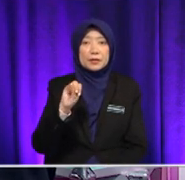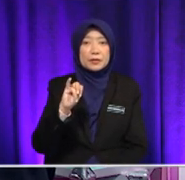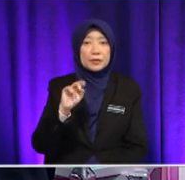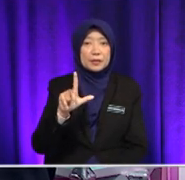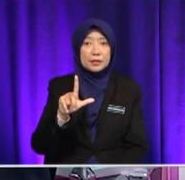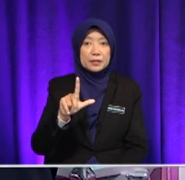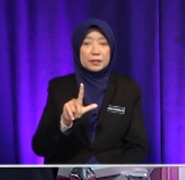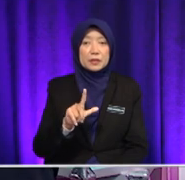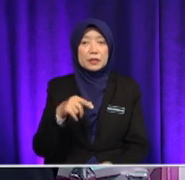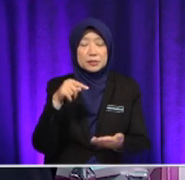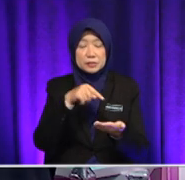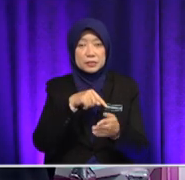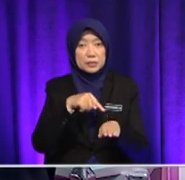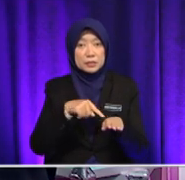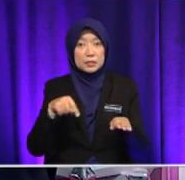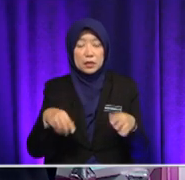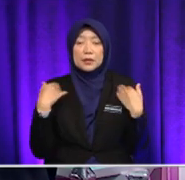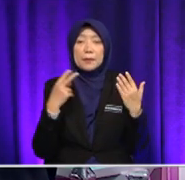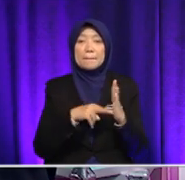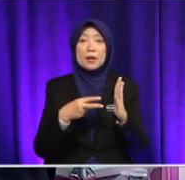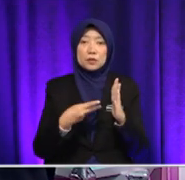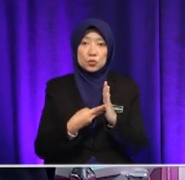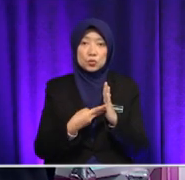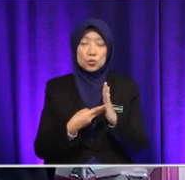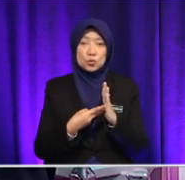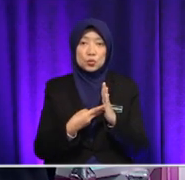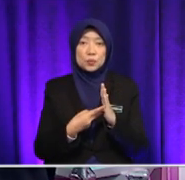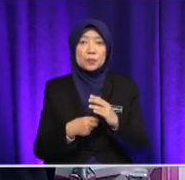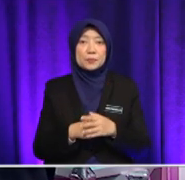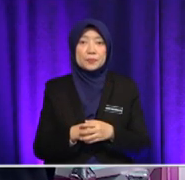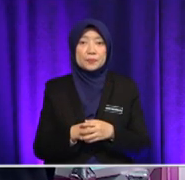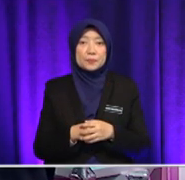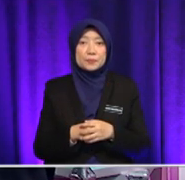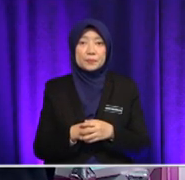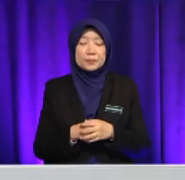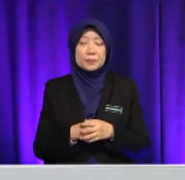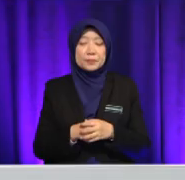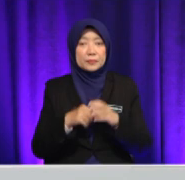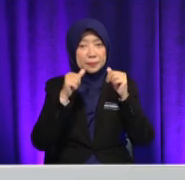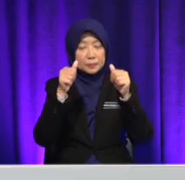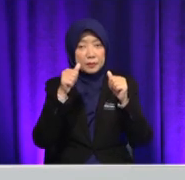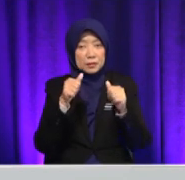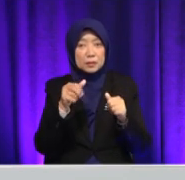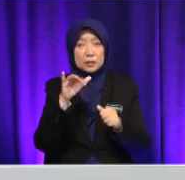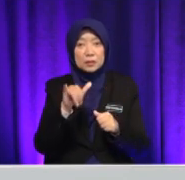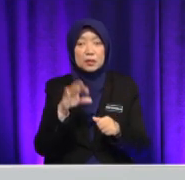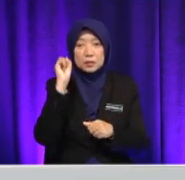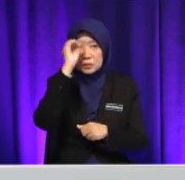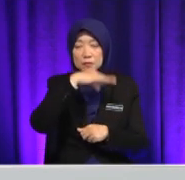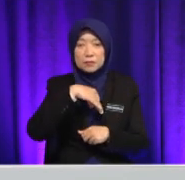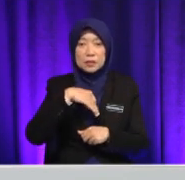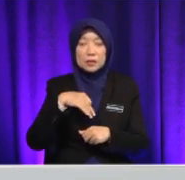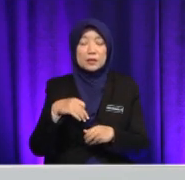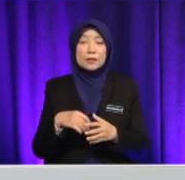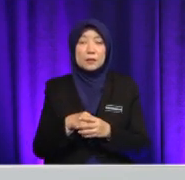Oke dekat sini dia ada maksud juga oke masuk apa tanda ini adalah stiker yang punya sifat tertentu seperti bekila